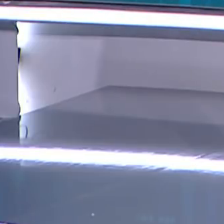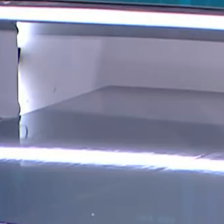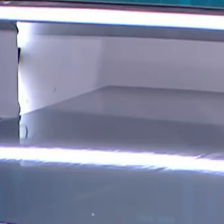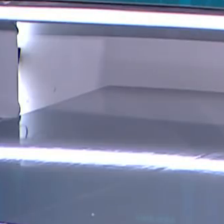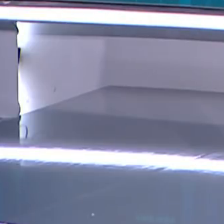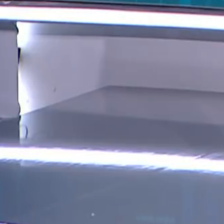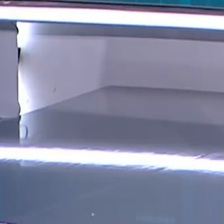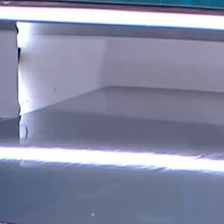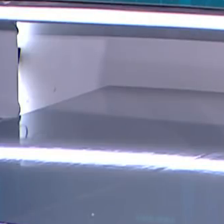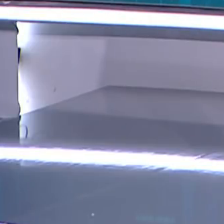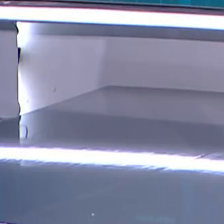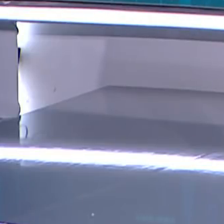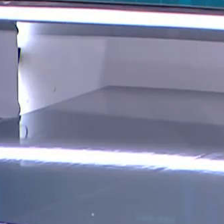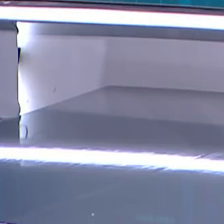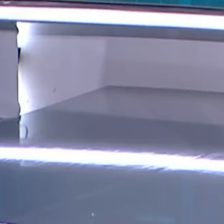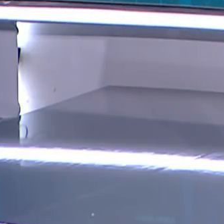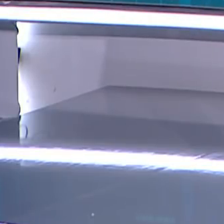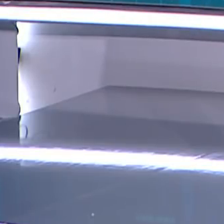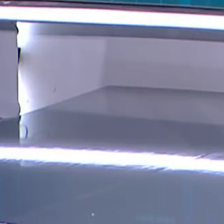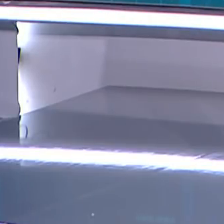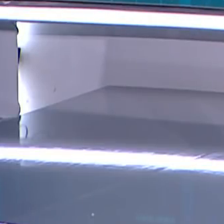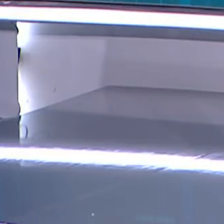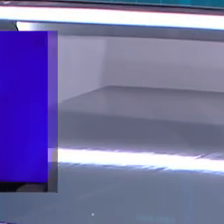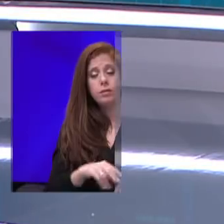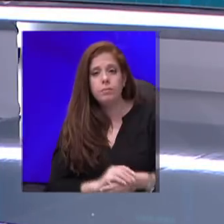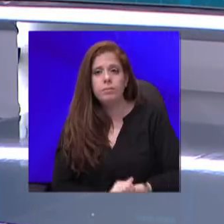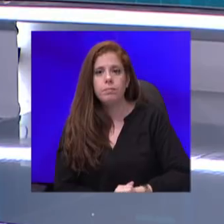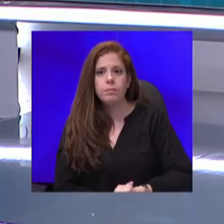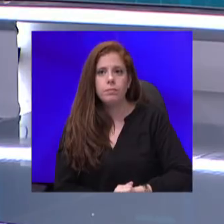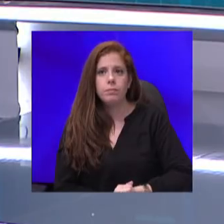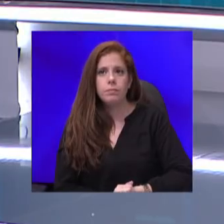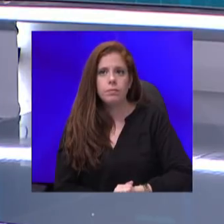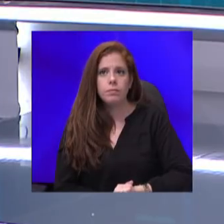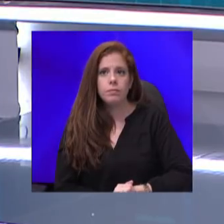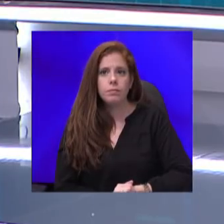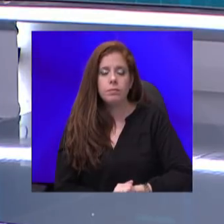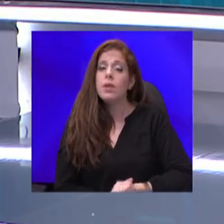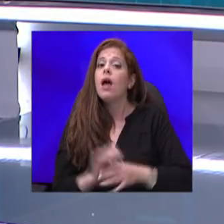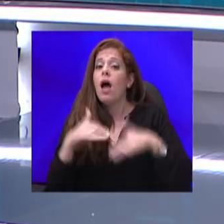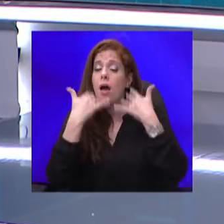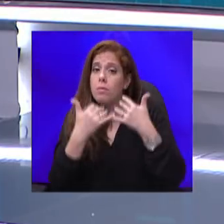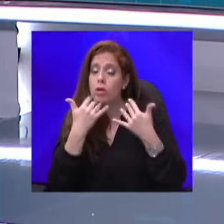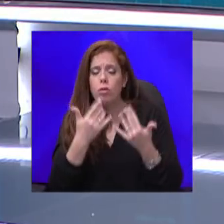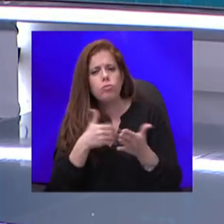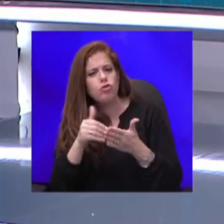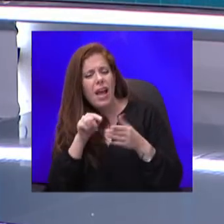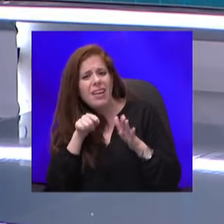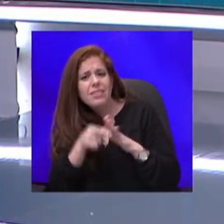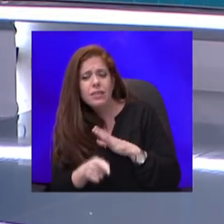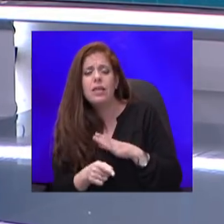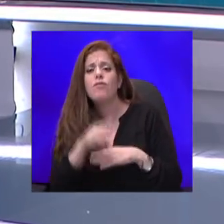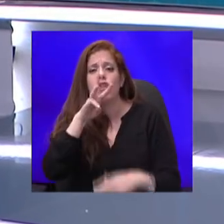תודה שחזרתם. פרשת פריצת הסייבר לחברת הביטוח שירבית ממשיכה להסתאף. הרשות להגנת הפרטיות פותחה היום